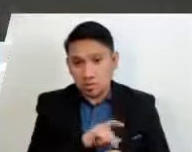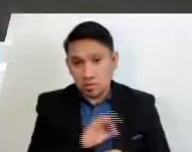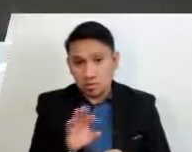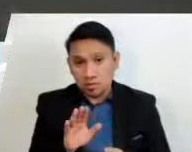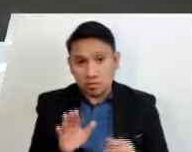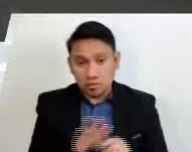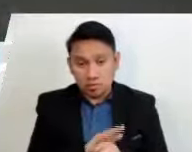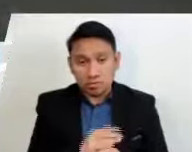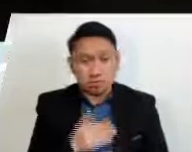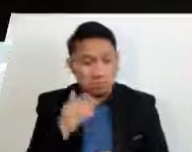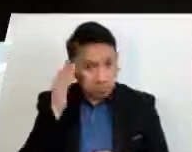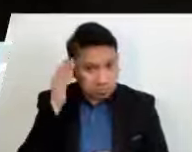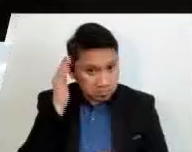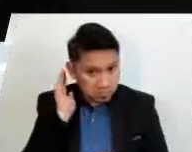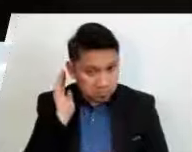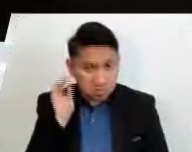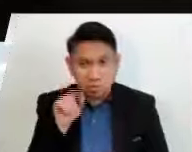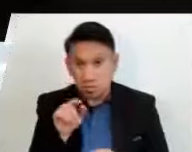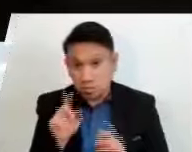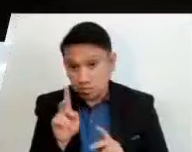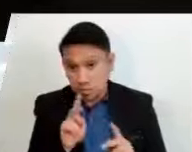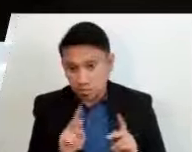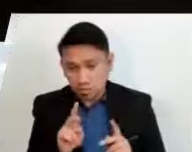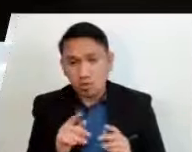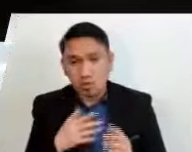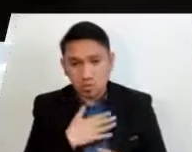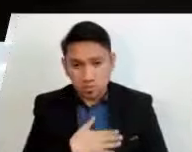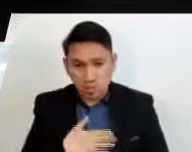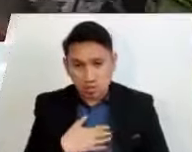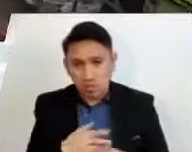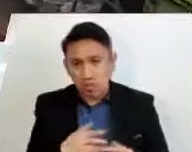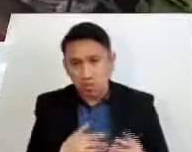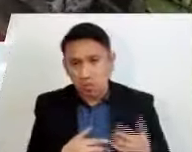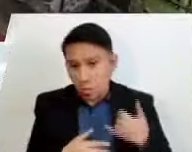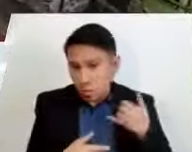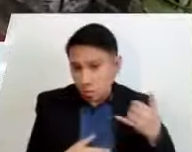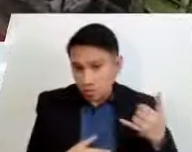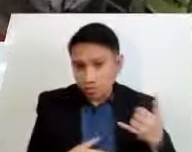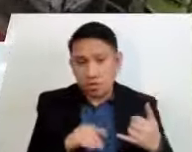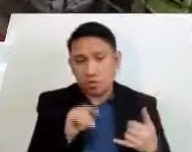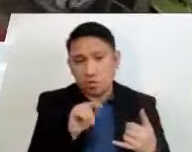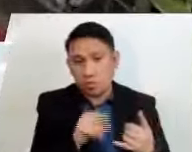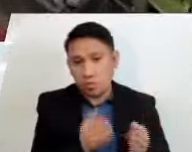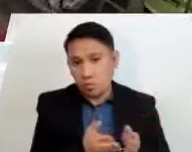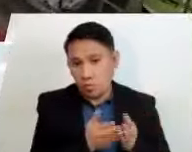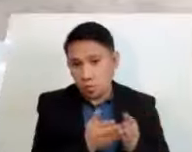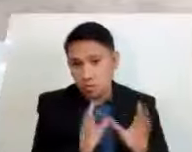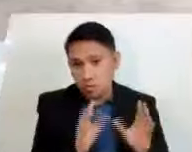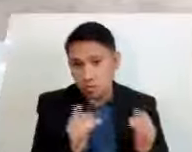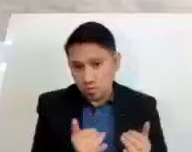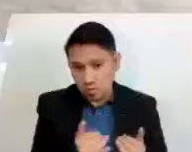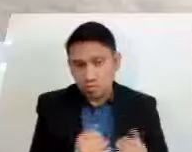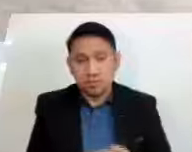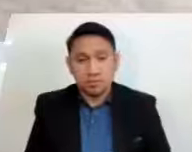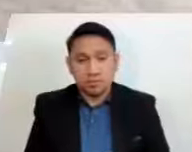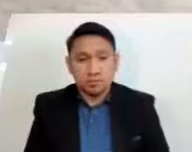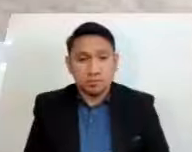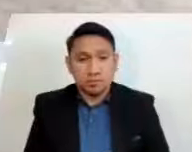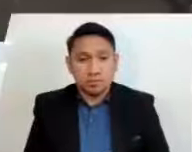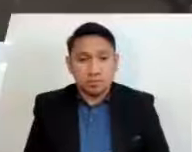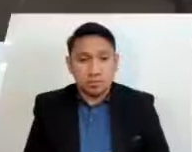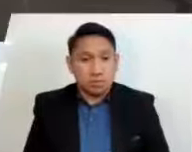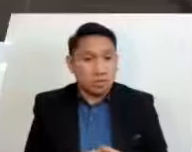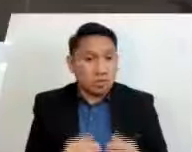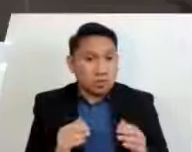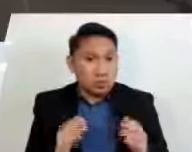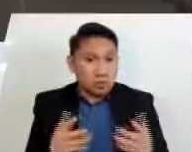Pakiusap nila sa mga babiyahe, makipag-ugnayan muna sa shipping agents bago magtungo ng pantalan na inaasahang